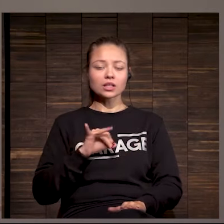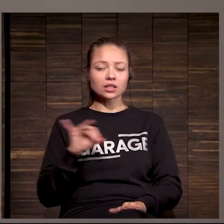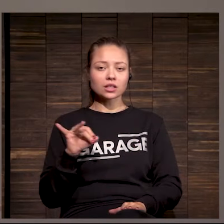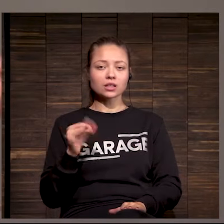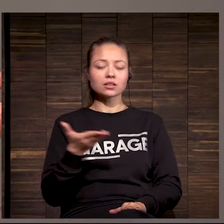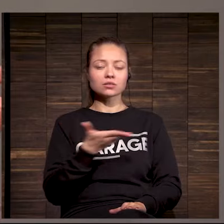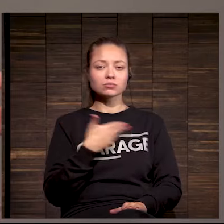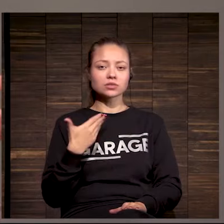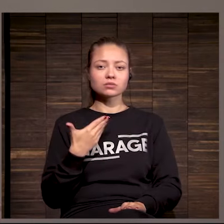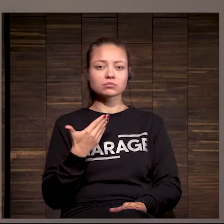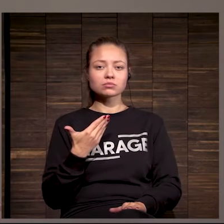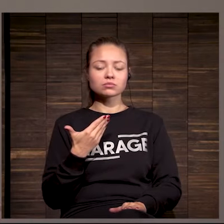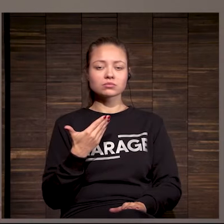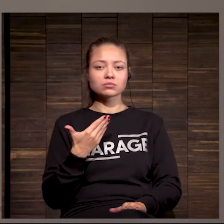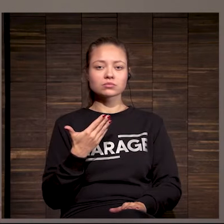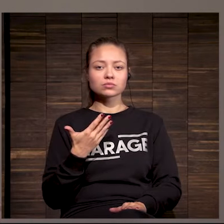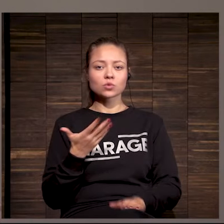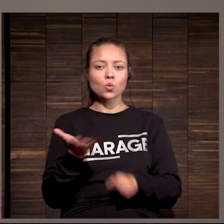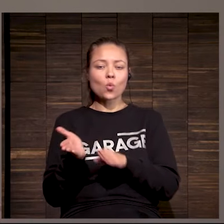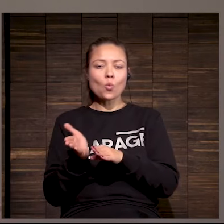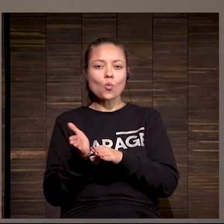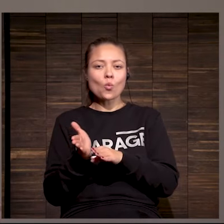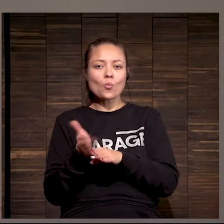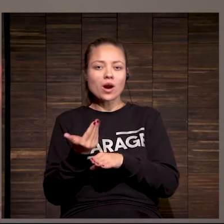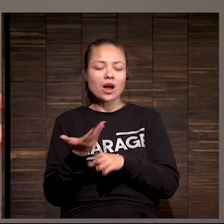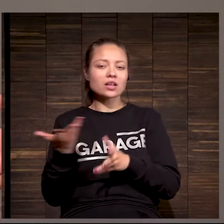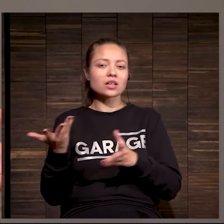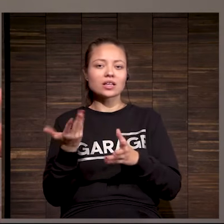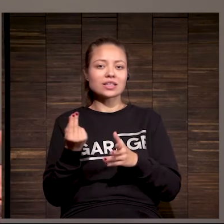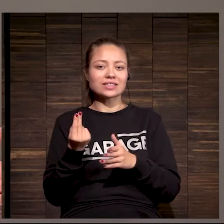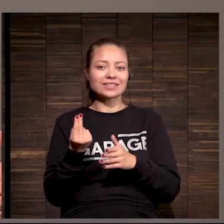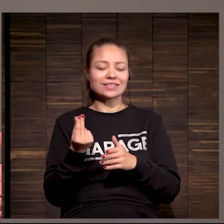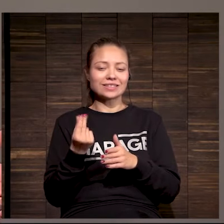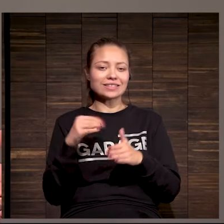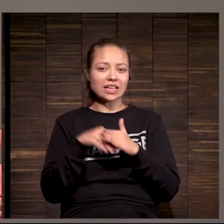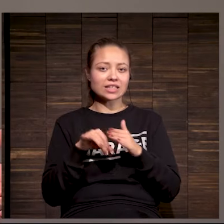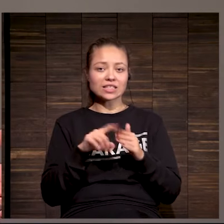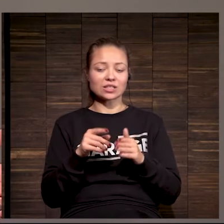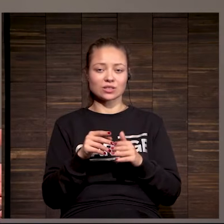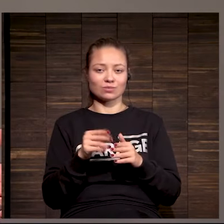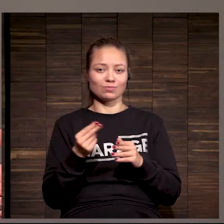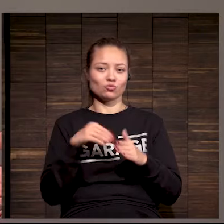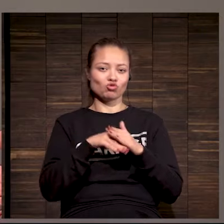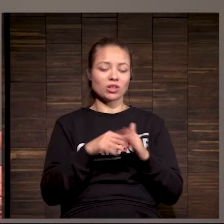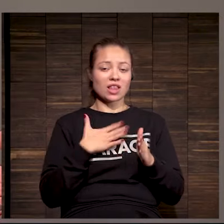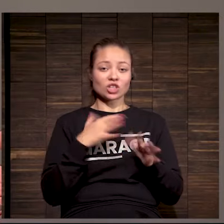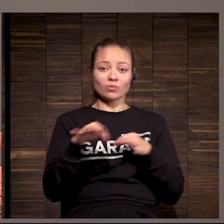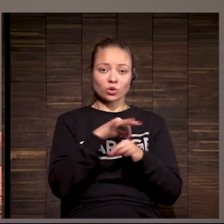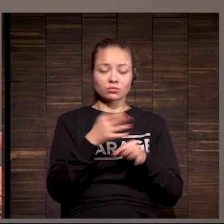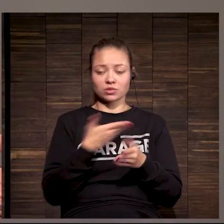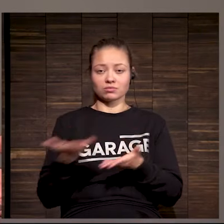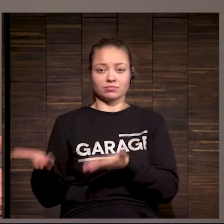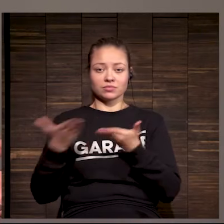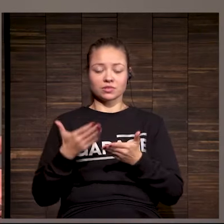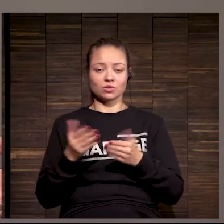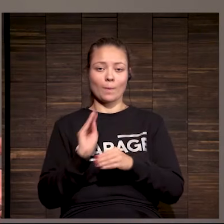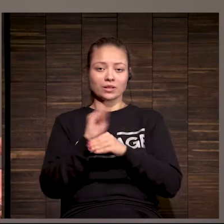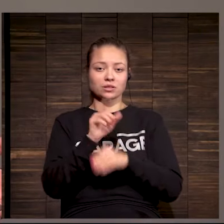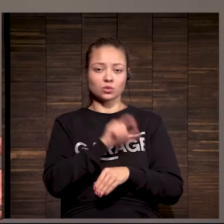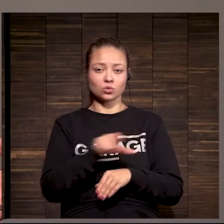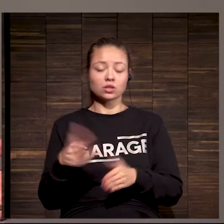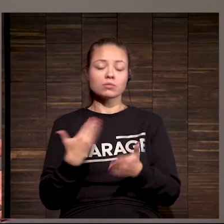вынули какие-то деньги брали какие-то деньги из бюджета наших проектов и наняли дополнительных людей мы сделали простые вещи